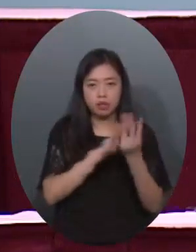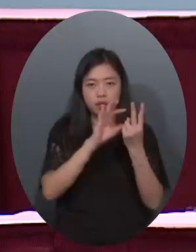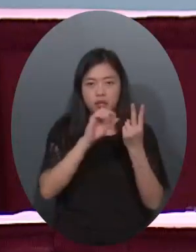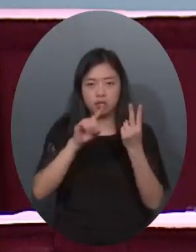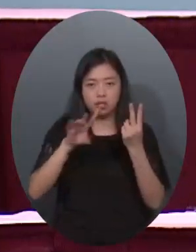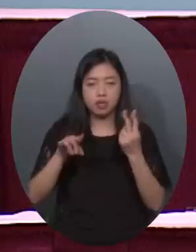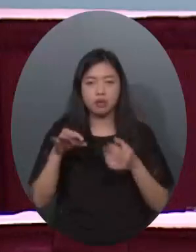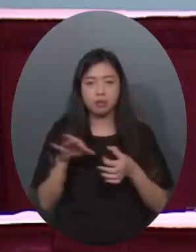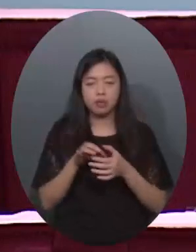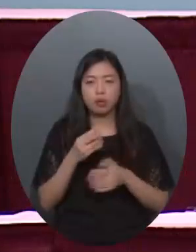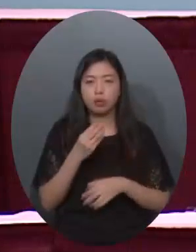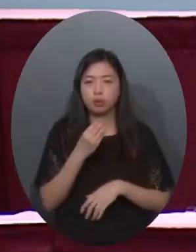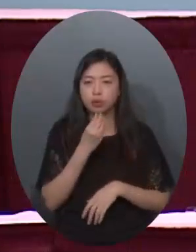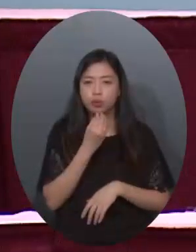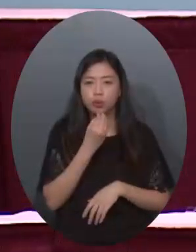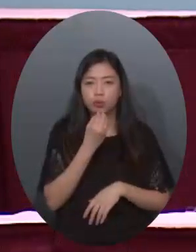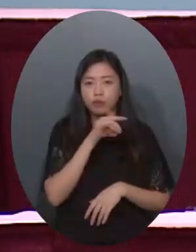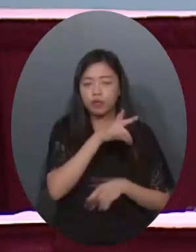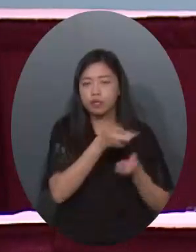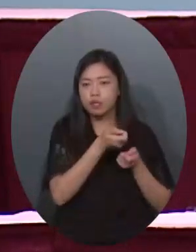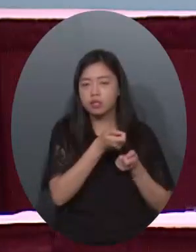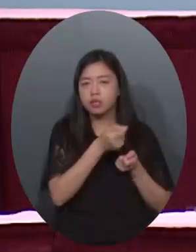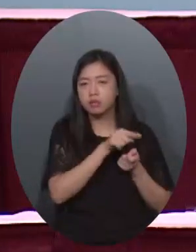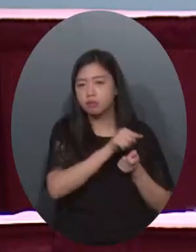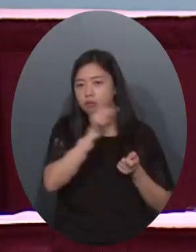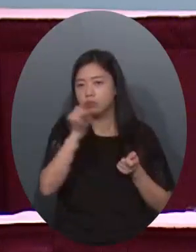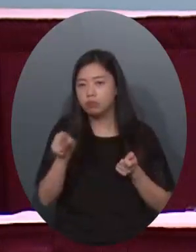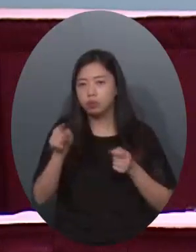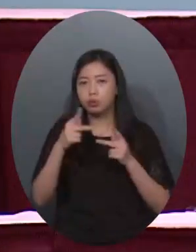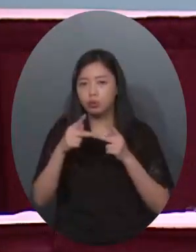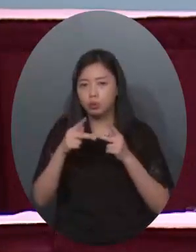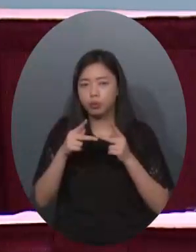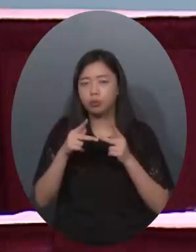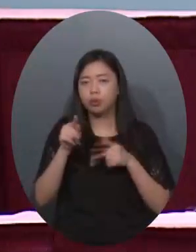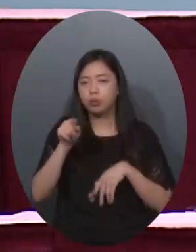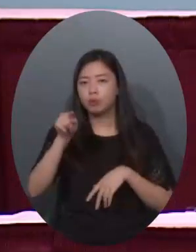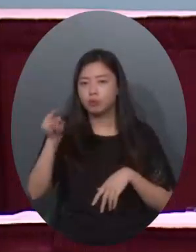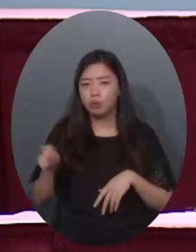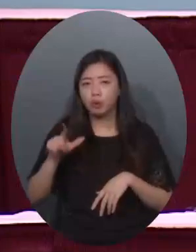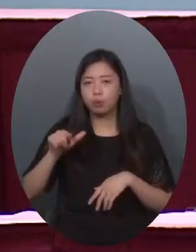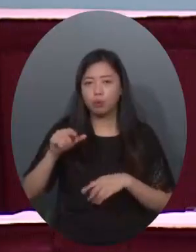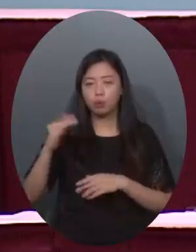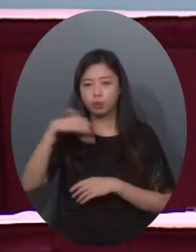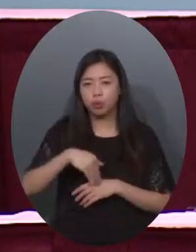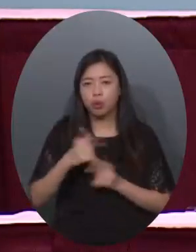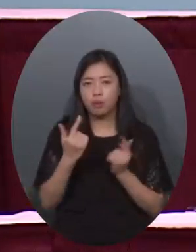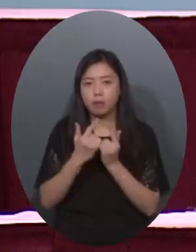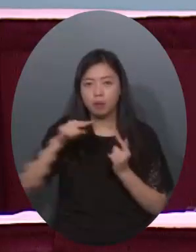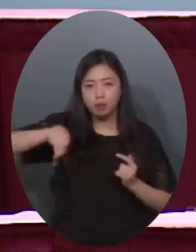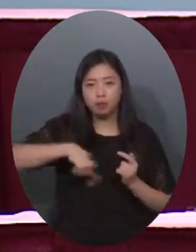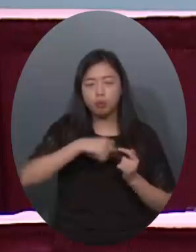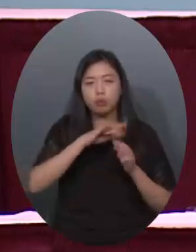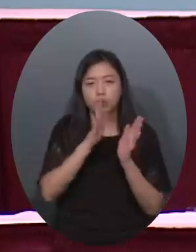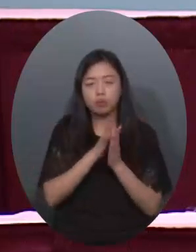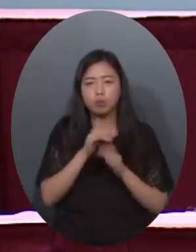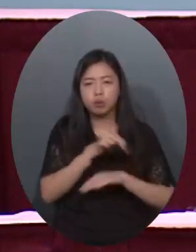下的東涌線延線、屯門南延線以及古洞站及北環線進行詳細規